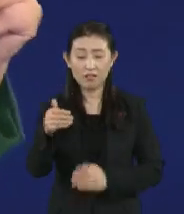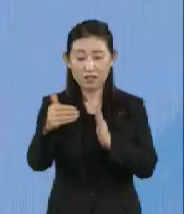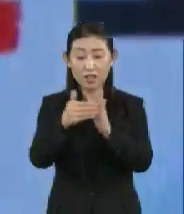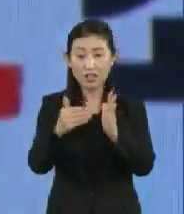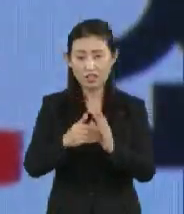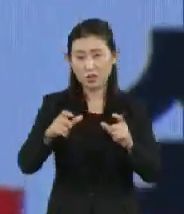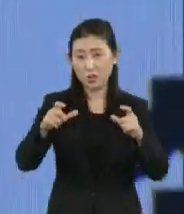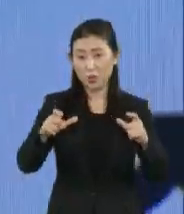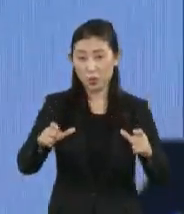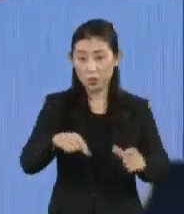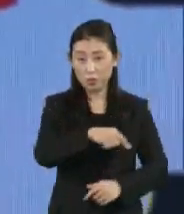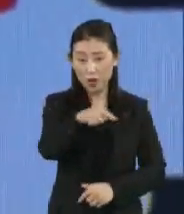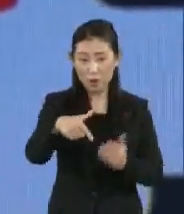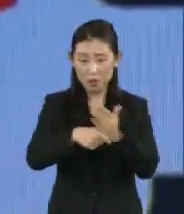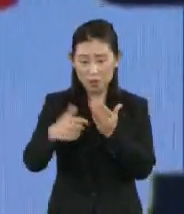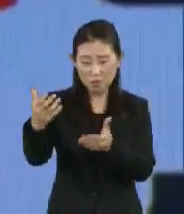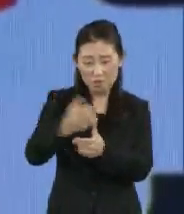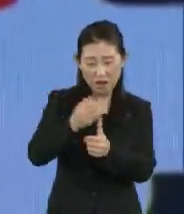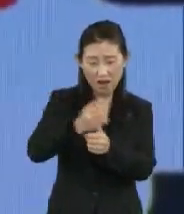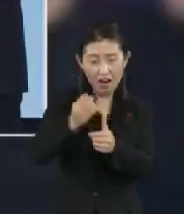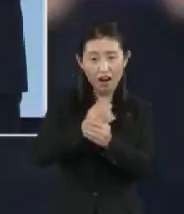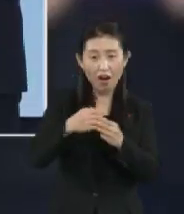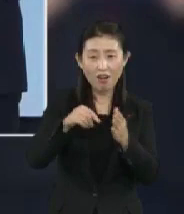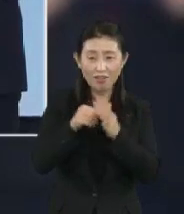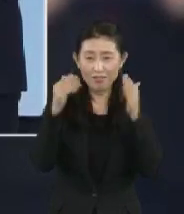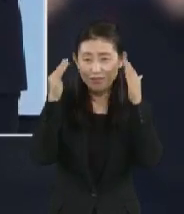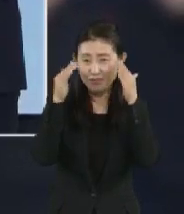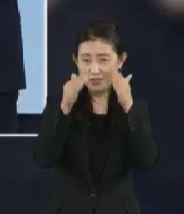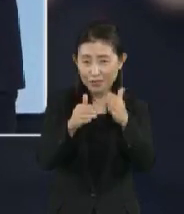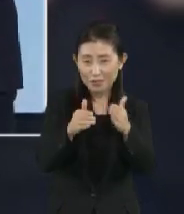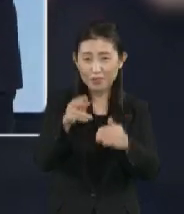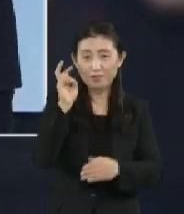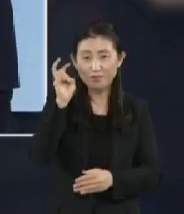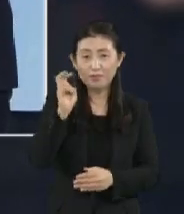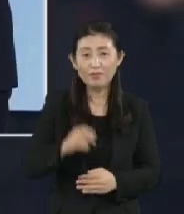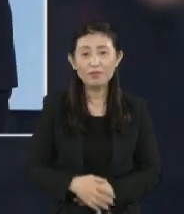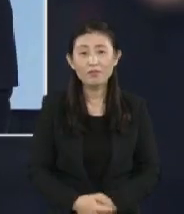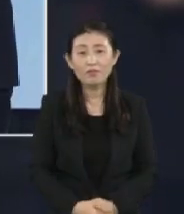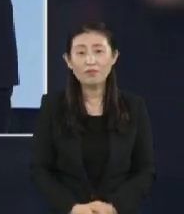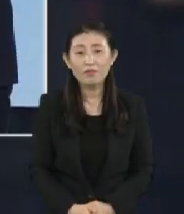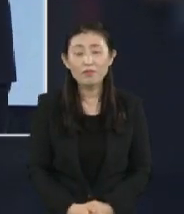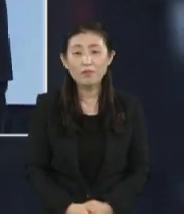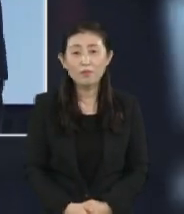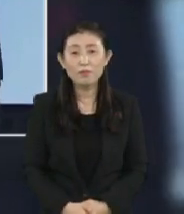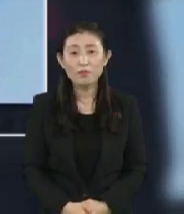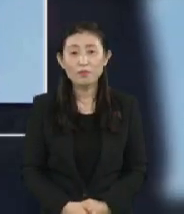당진 등 서북부권 표심 공략에 주력할 것으로 보입니다. TJEB 김진석입니다.